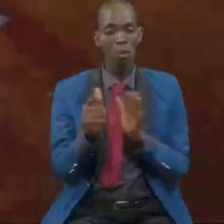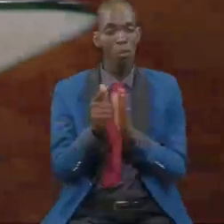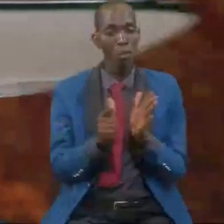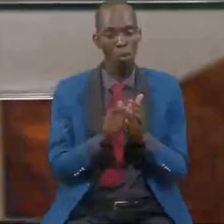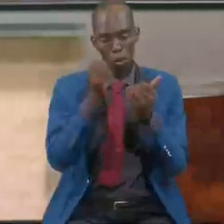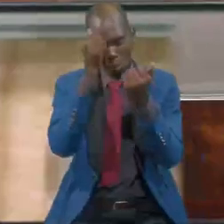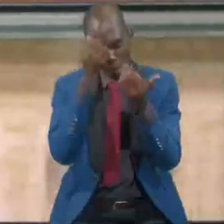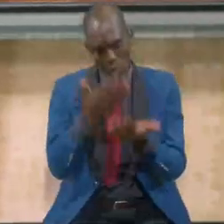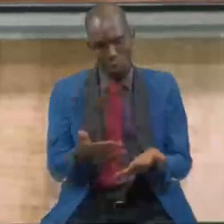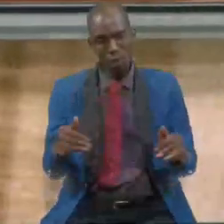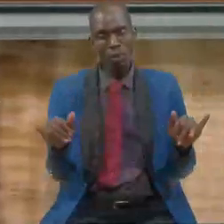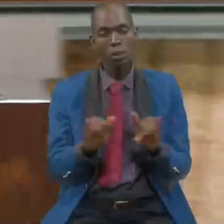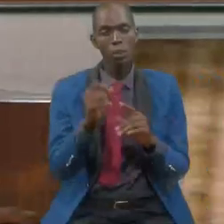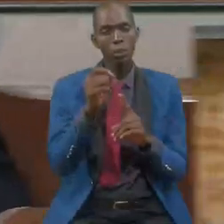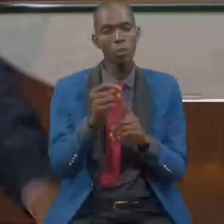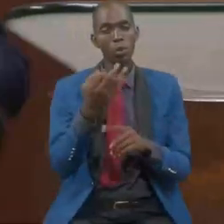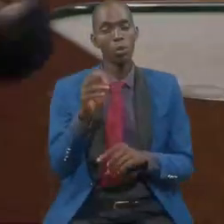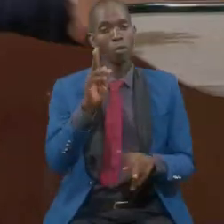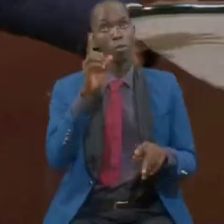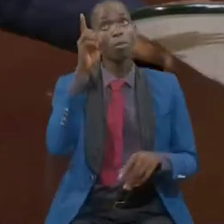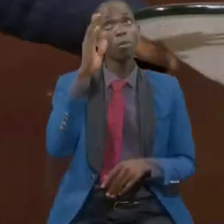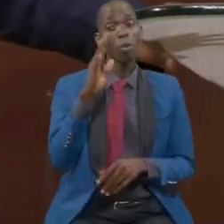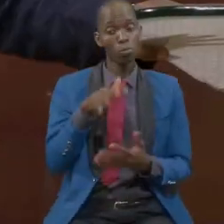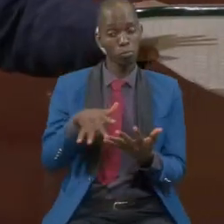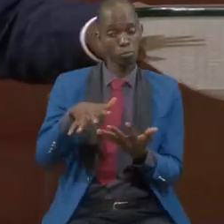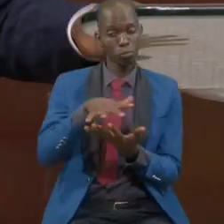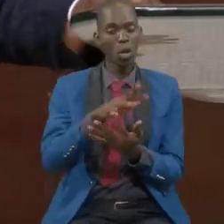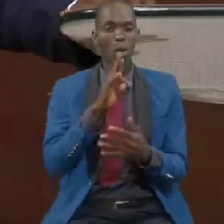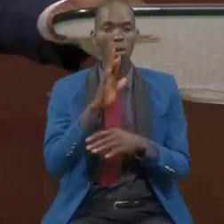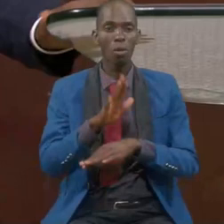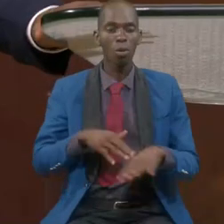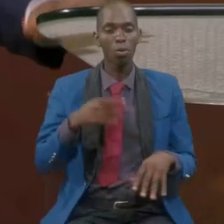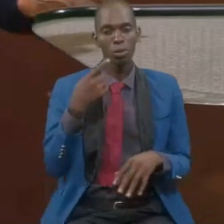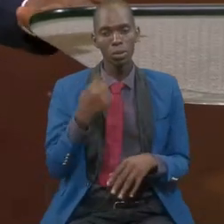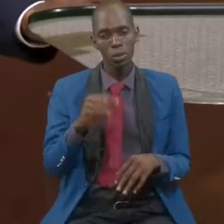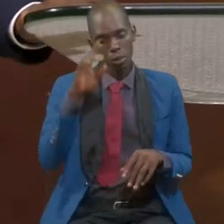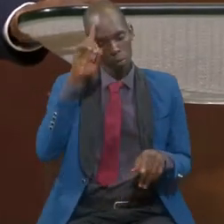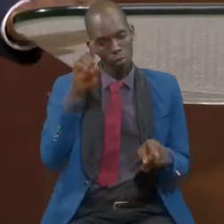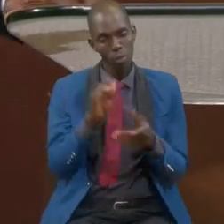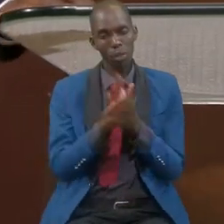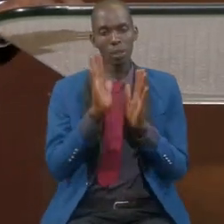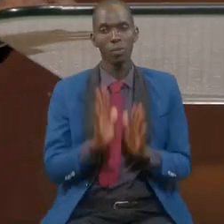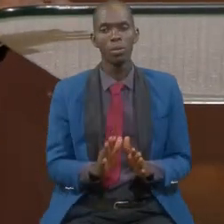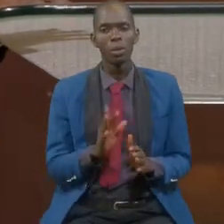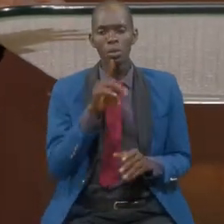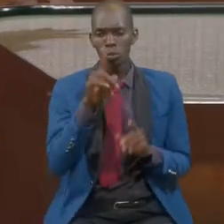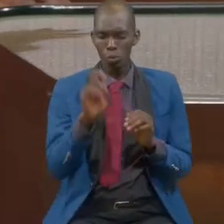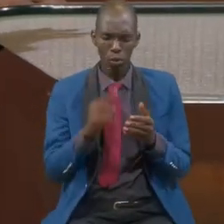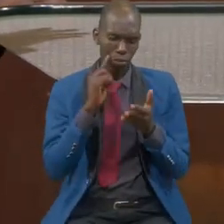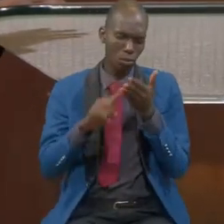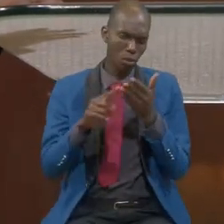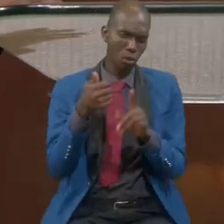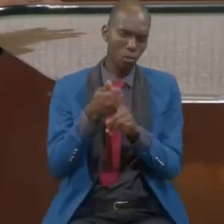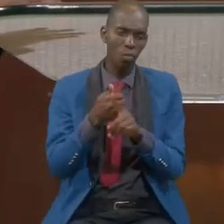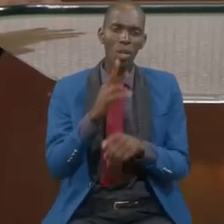même Seigneur, ils obéissent à la même parole de Dieu. Ce sont les frères. vous devez vérifier si vous